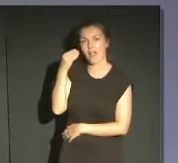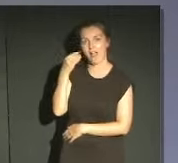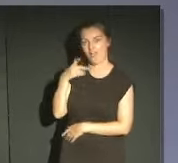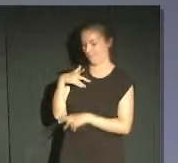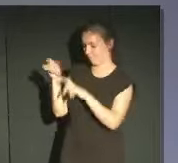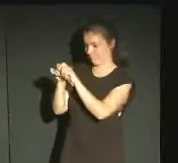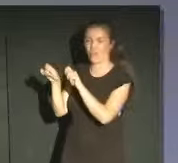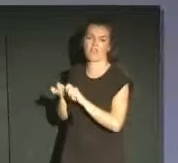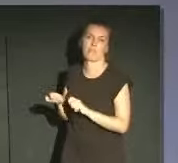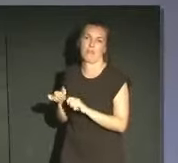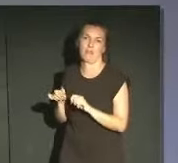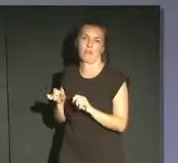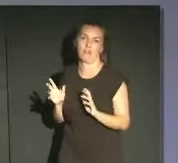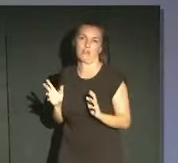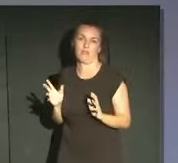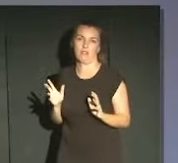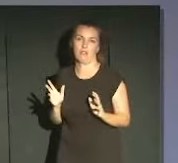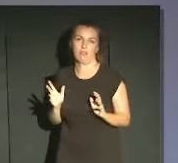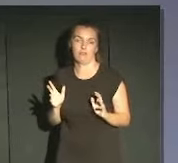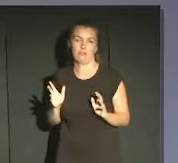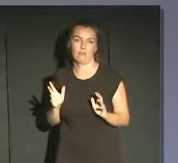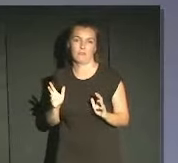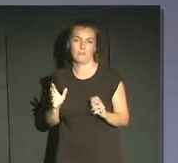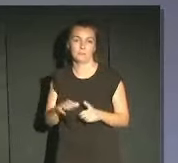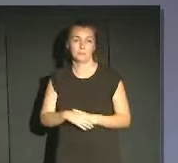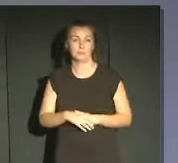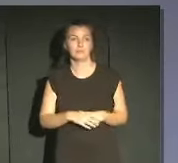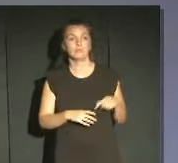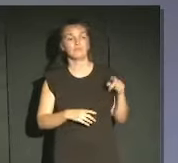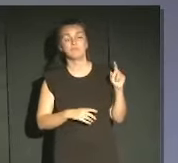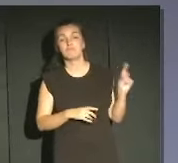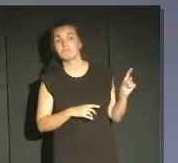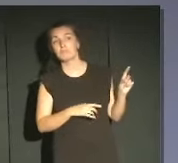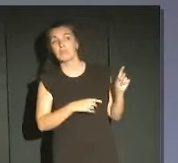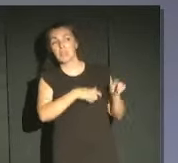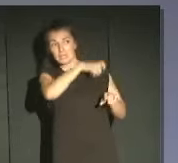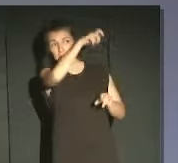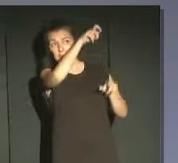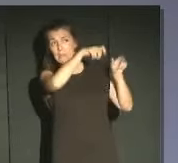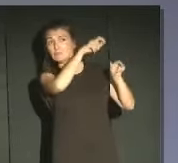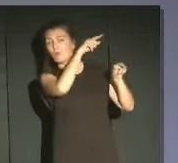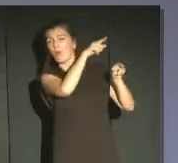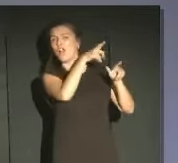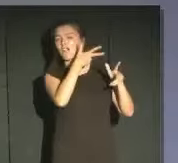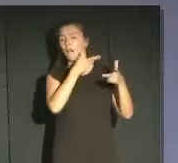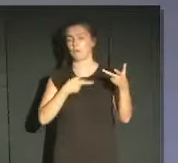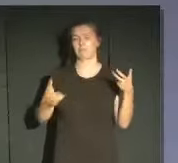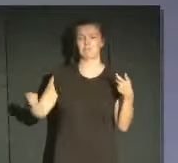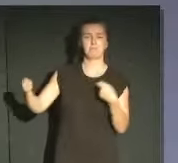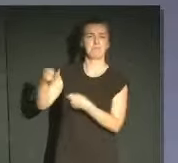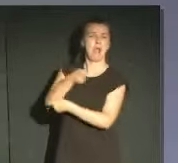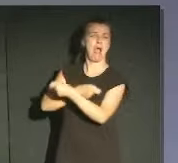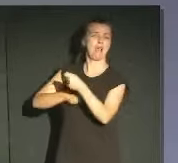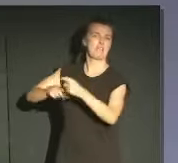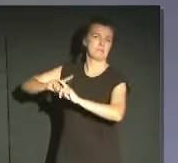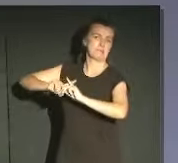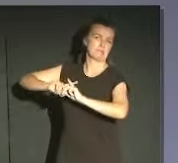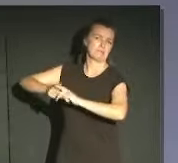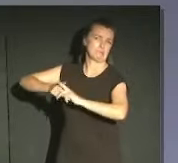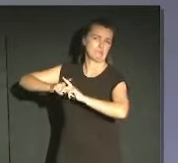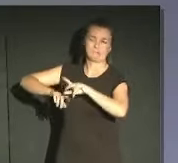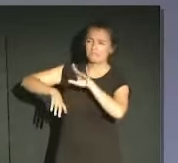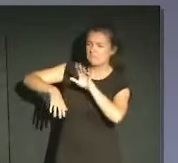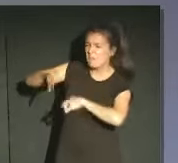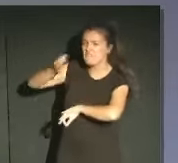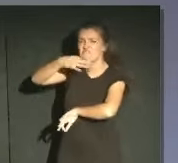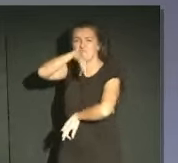l'humanité des gens qui ne négocient pas des marchés de